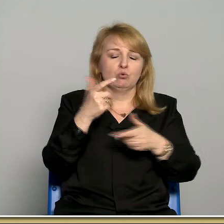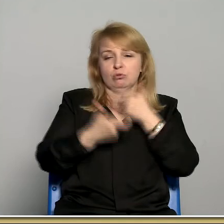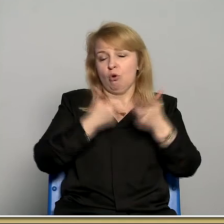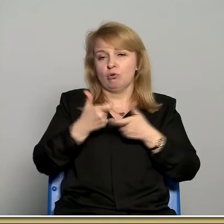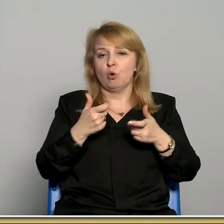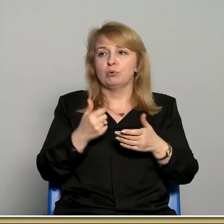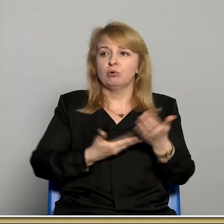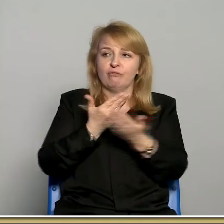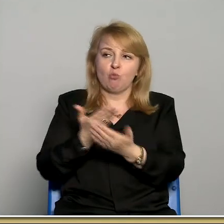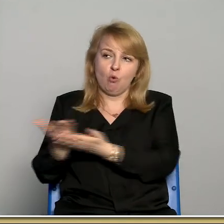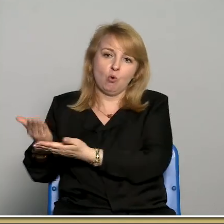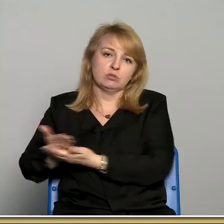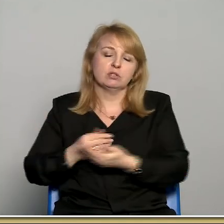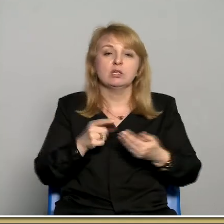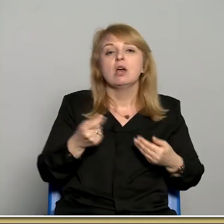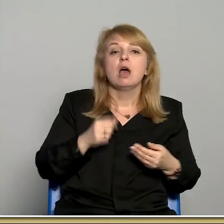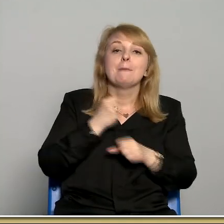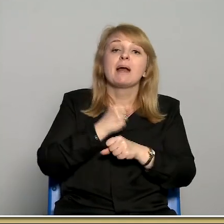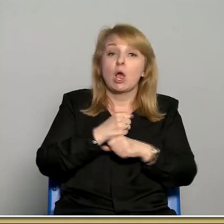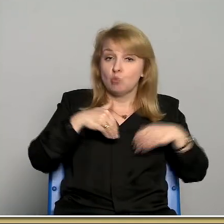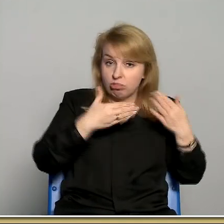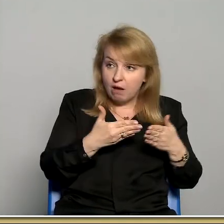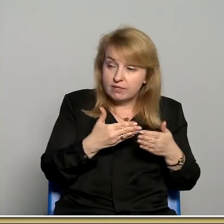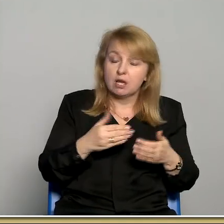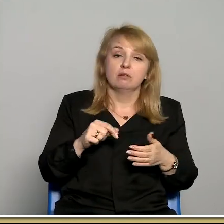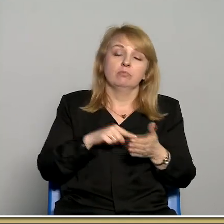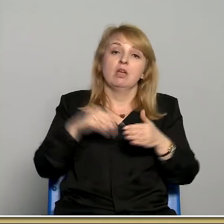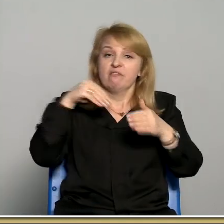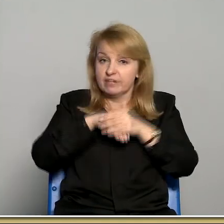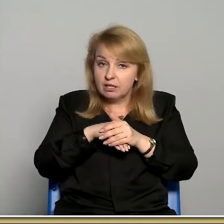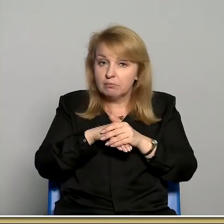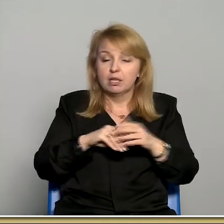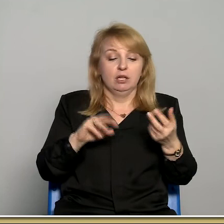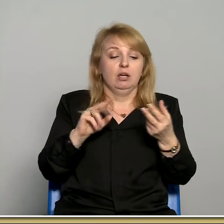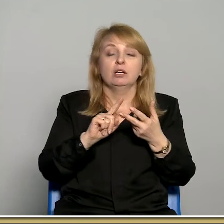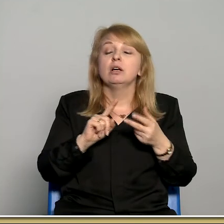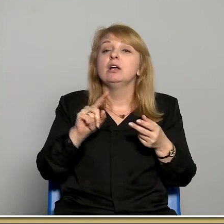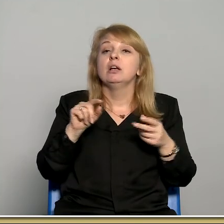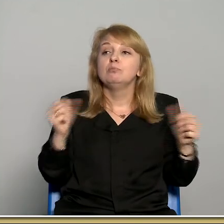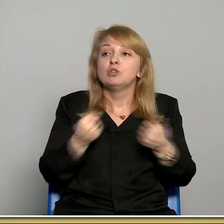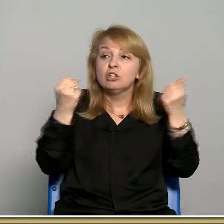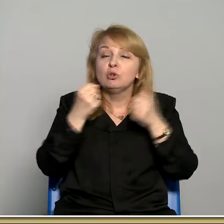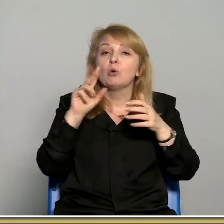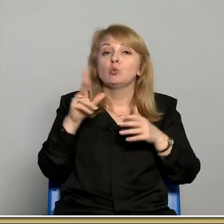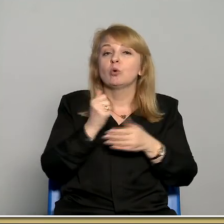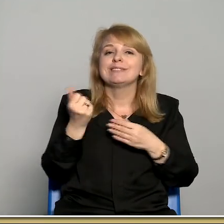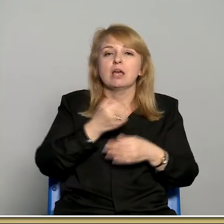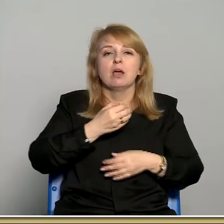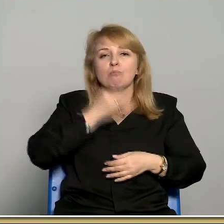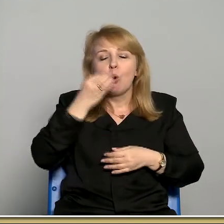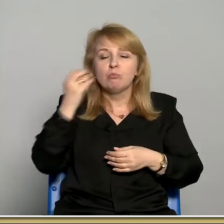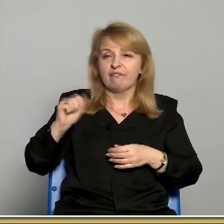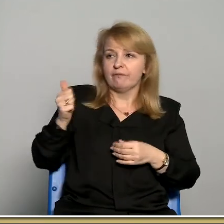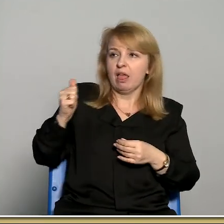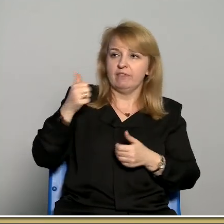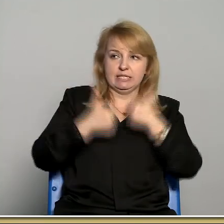aplikować przede wszystkim pracodawcy i przedsiębiorcy o doskonalenie zawodowe tych osób,